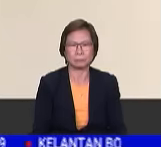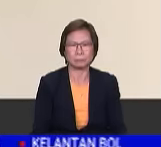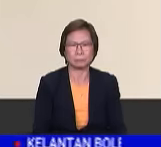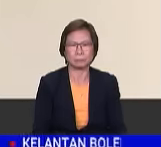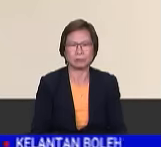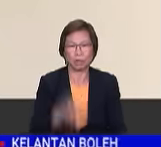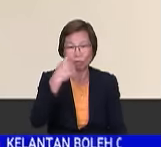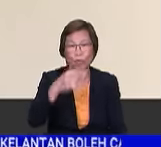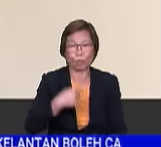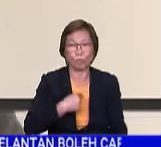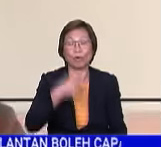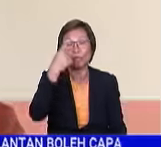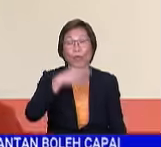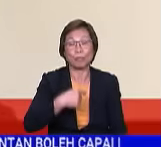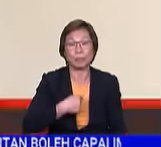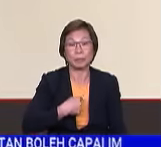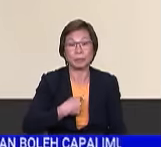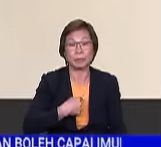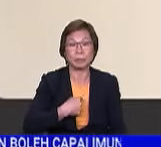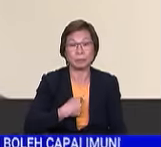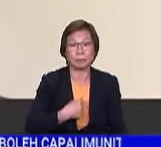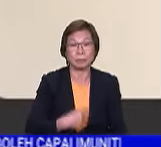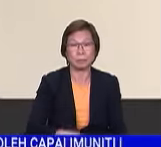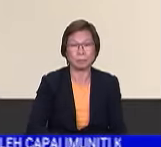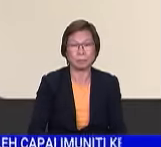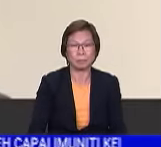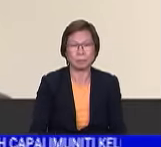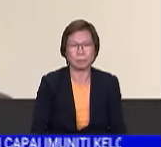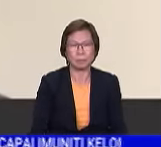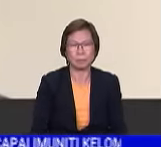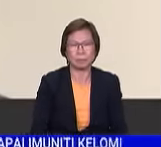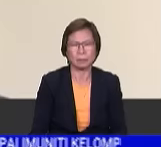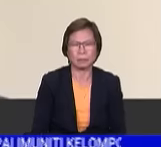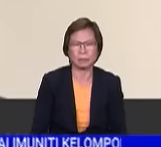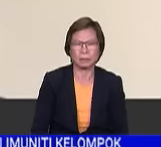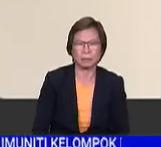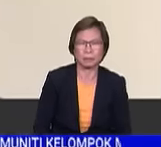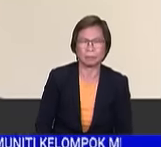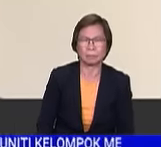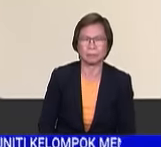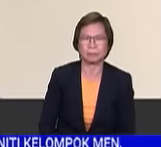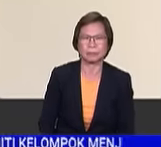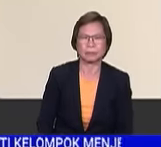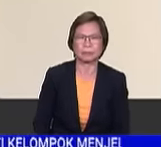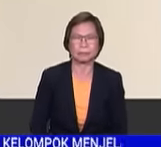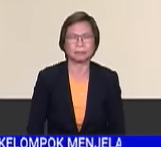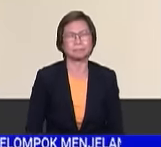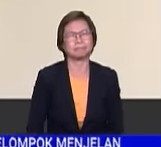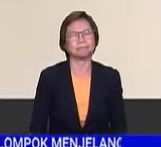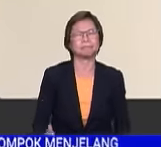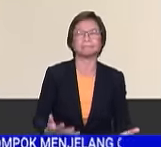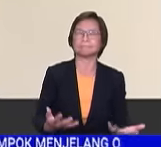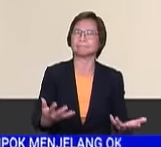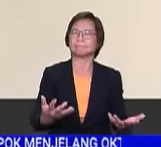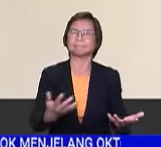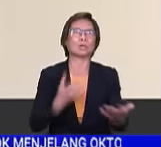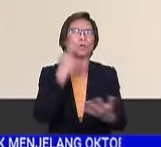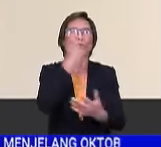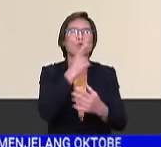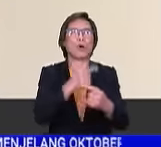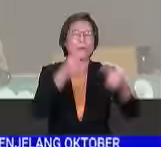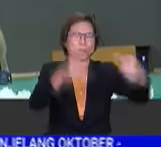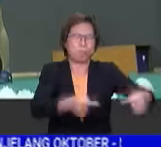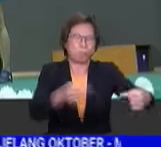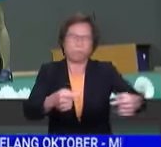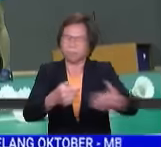me because I'm not a seeded player, so. To me, no matter who I meet, also I will fight until the